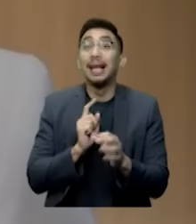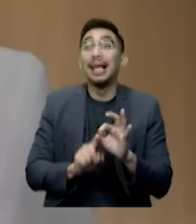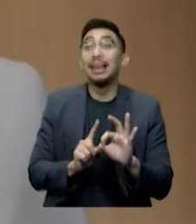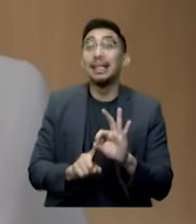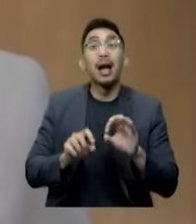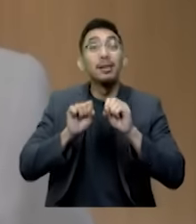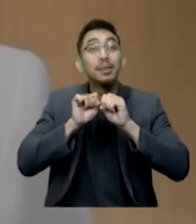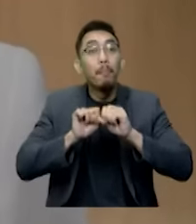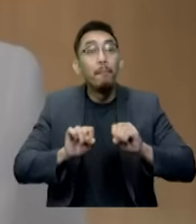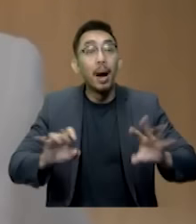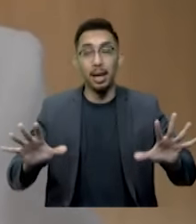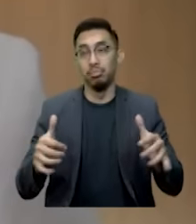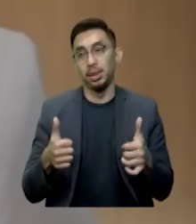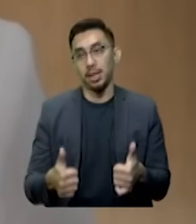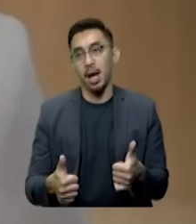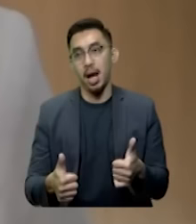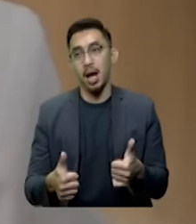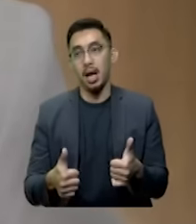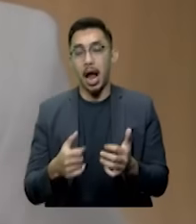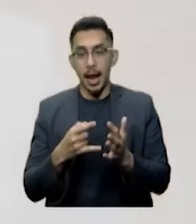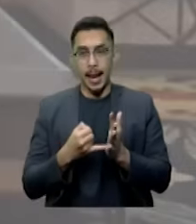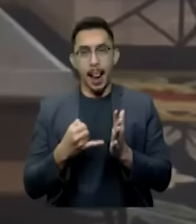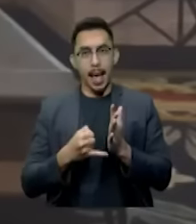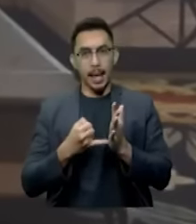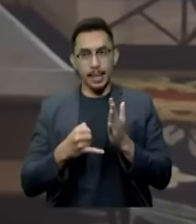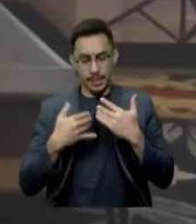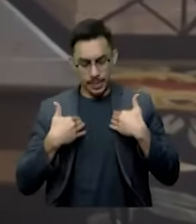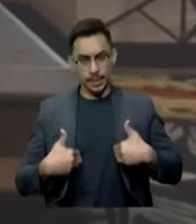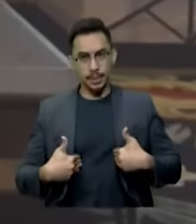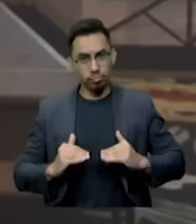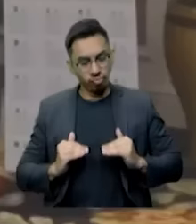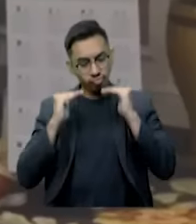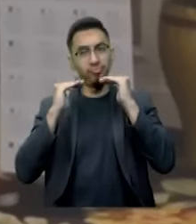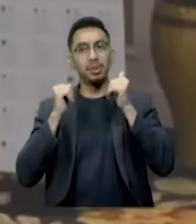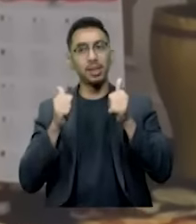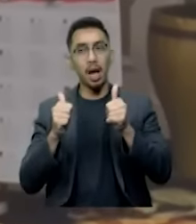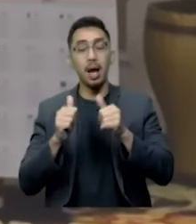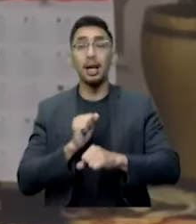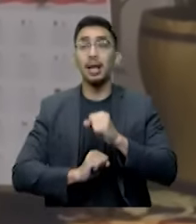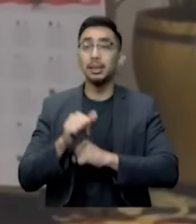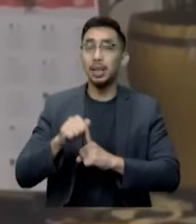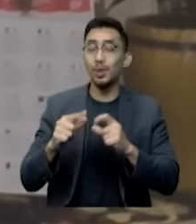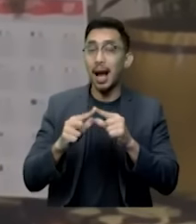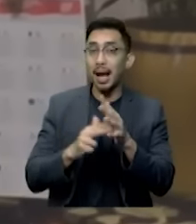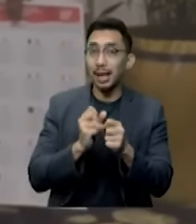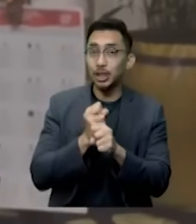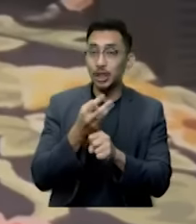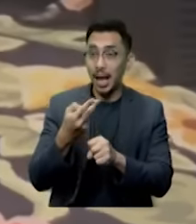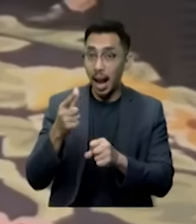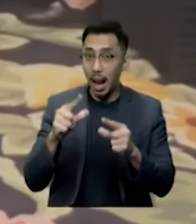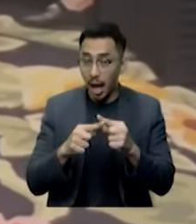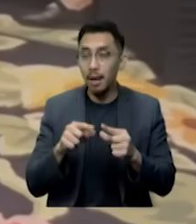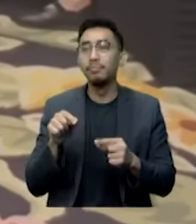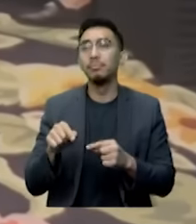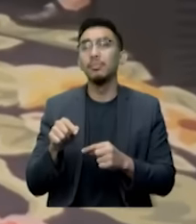baik dan bisa meningkatkan value dari apa yang mereka kerjakan. Dalam kegiatan ini, Angela yang juga Wakil Ketua Umum Partai Perindo Bidang